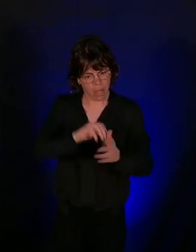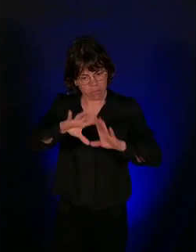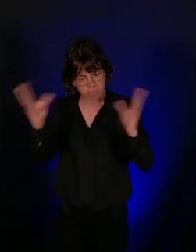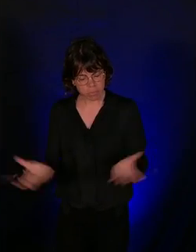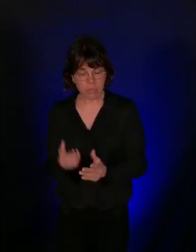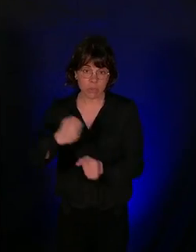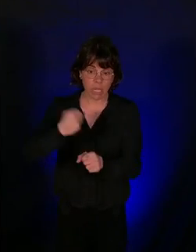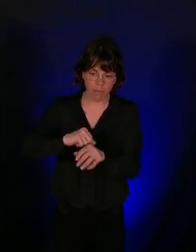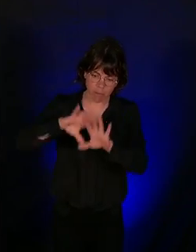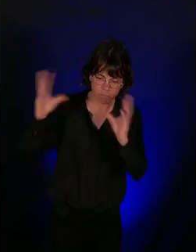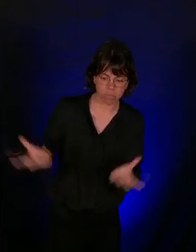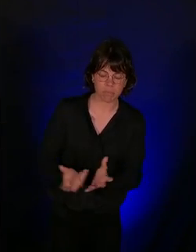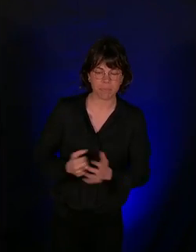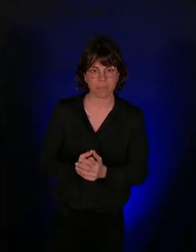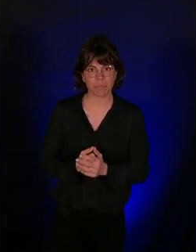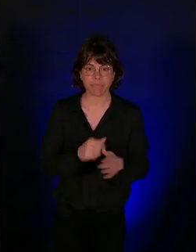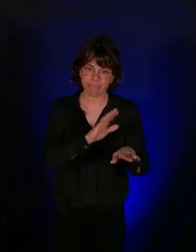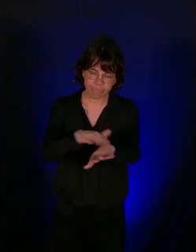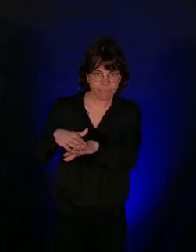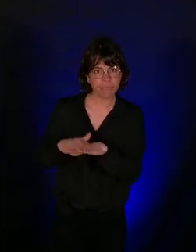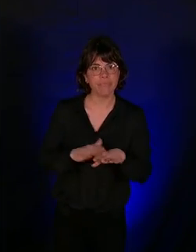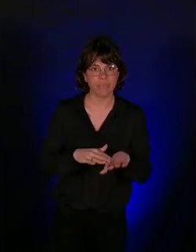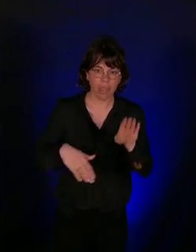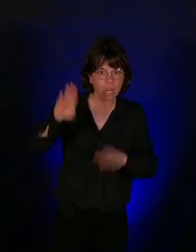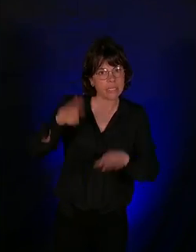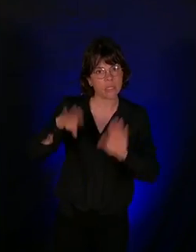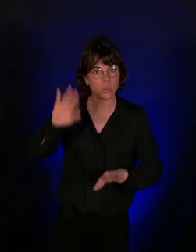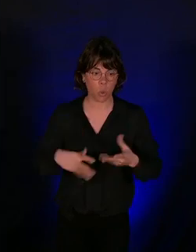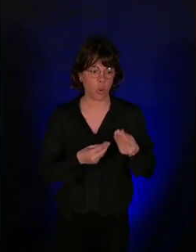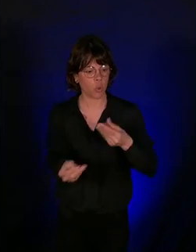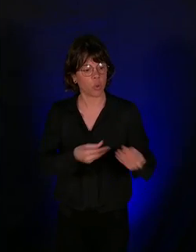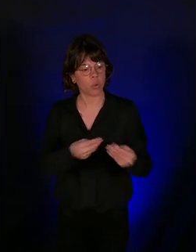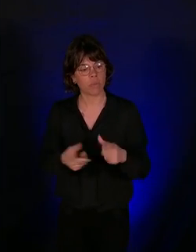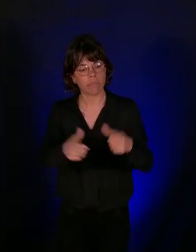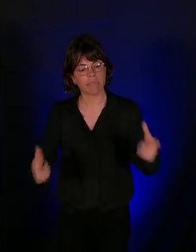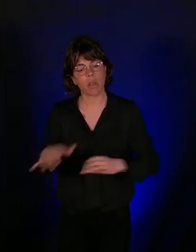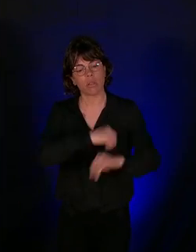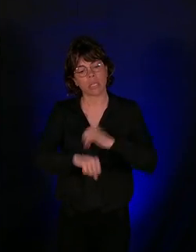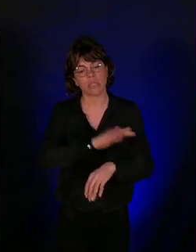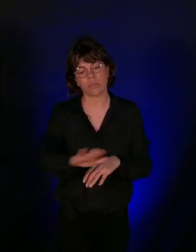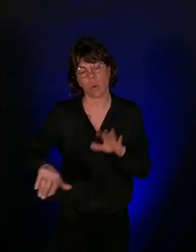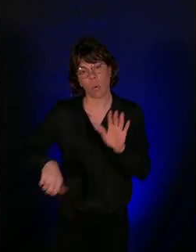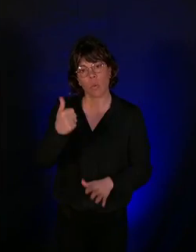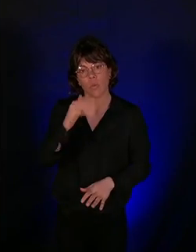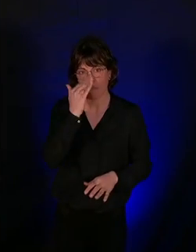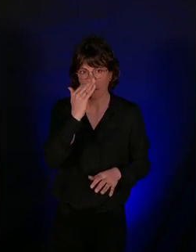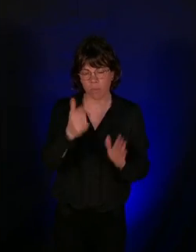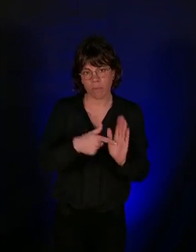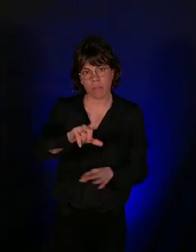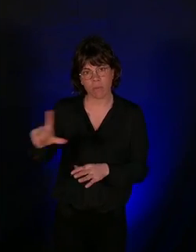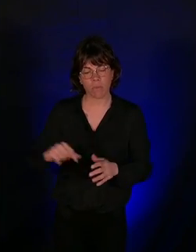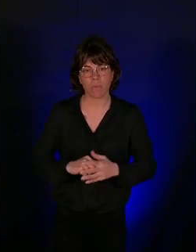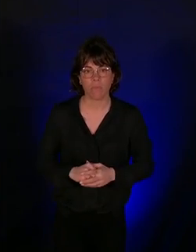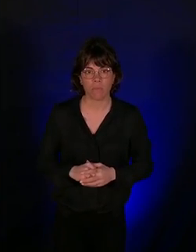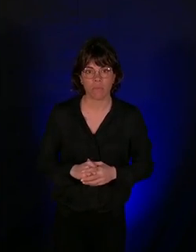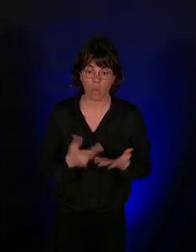travail le processus d'appel candidature a été adressé aux organisations dès le 11 février 2022